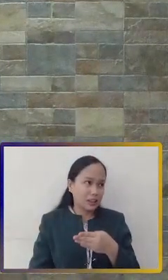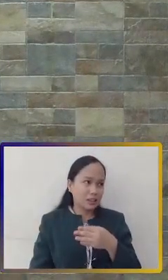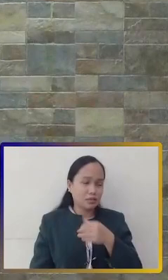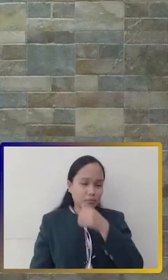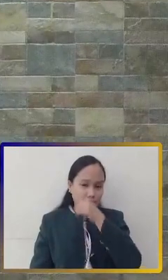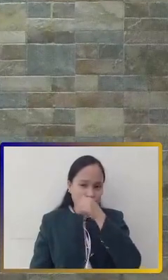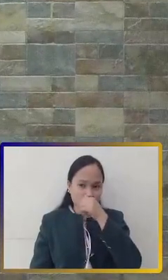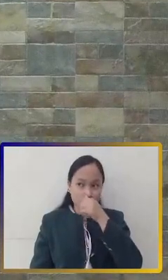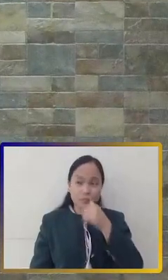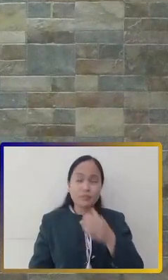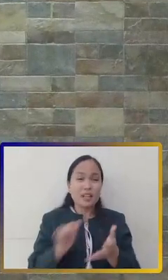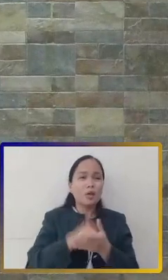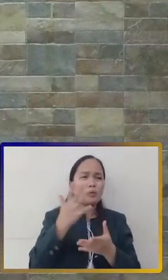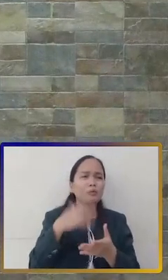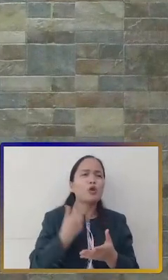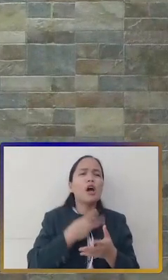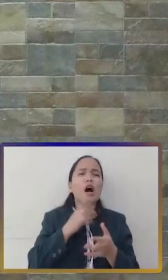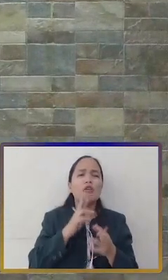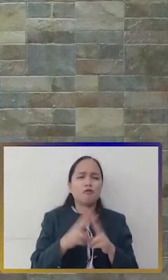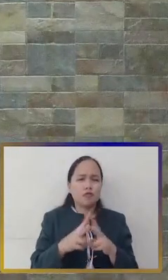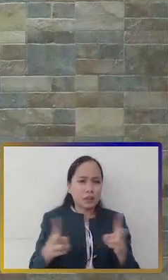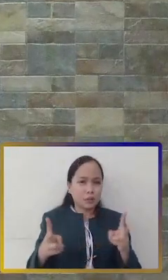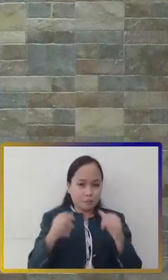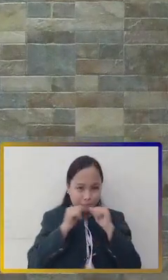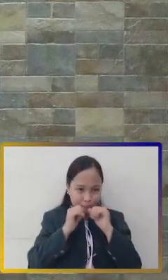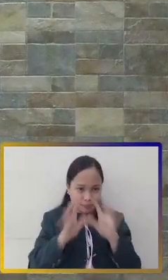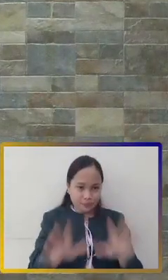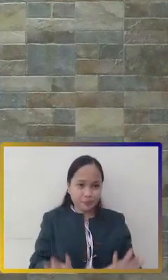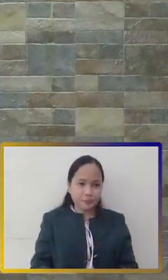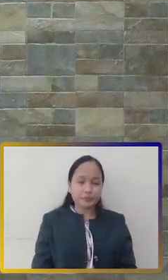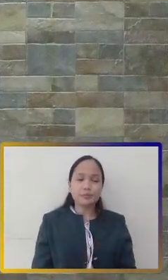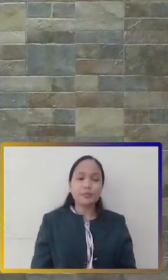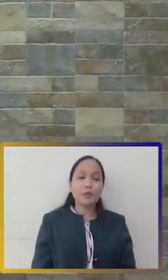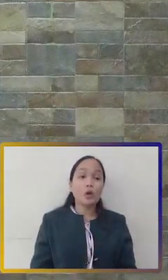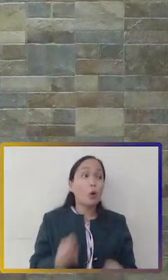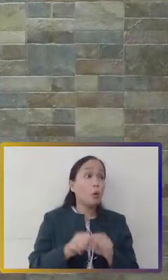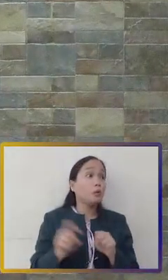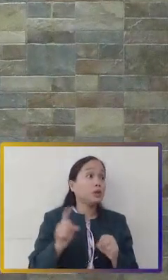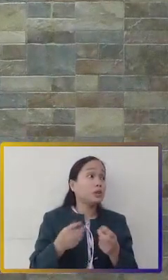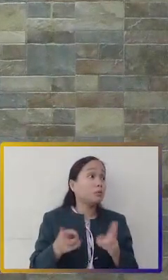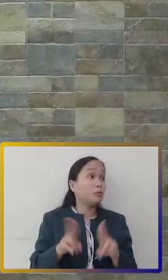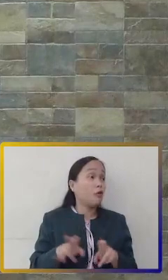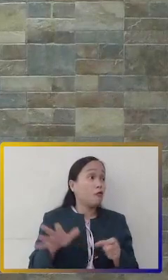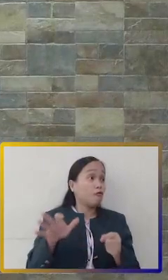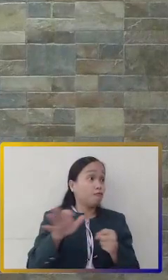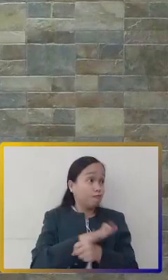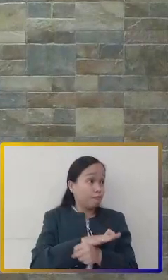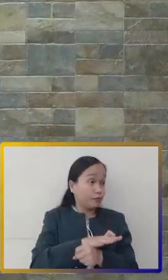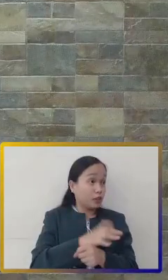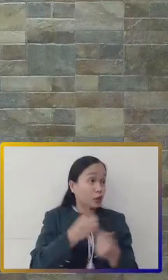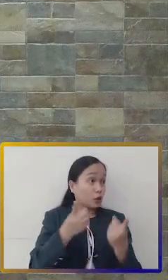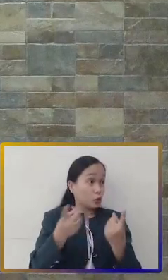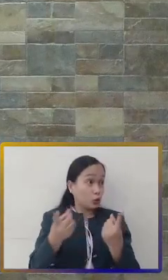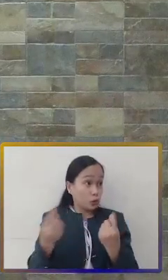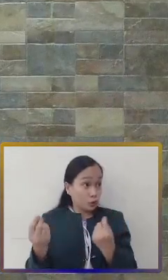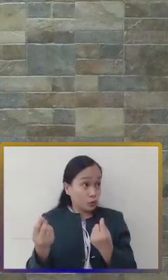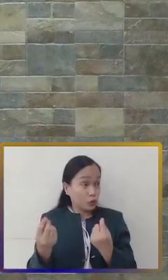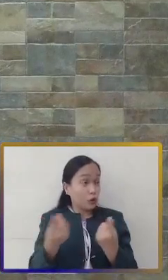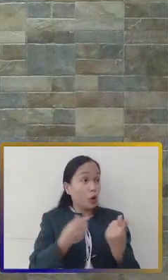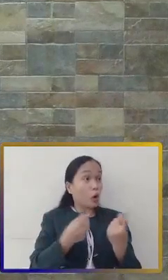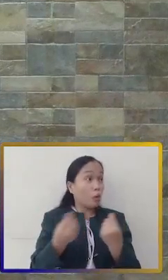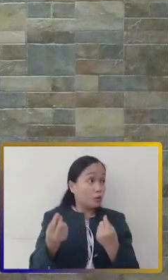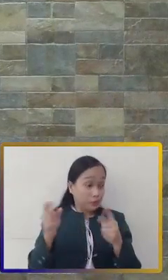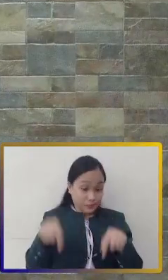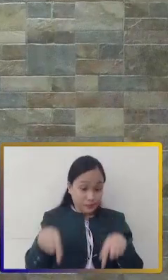see, brethren, we are blessed. Sabi nga po sa inyo, fulfilling these ministries, listen to this, fulfilling this,